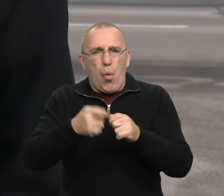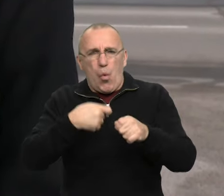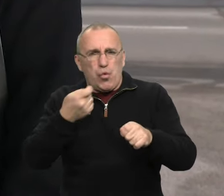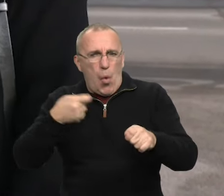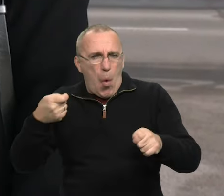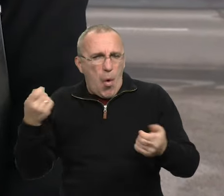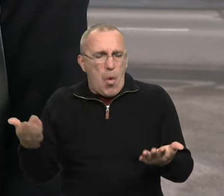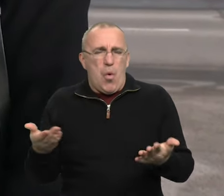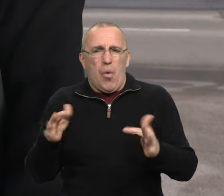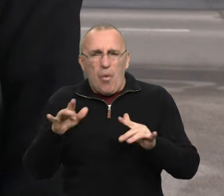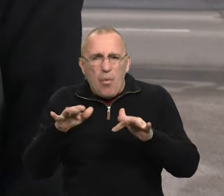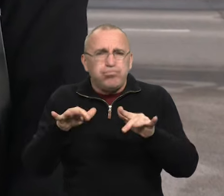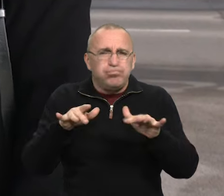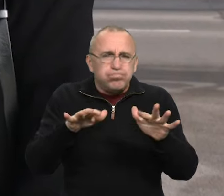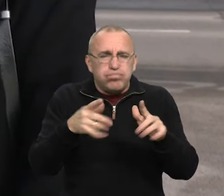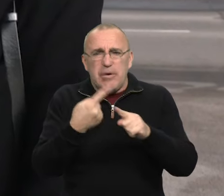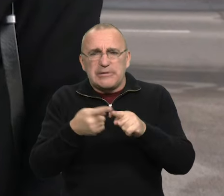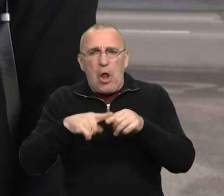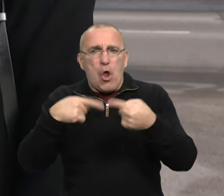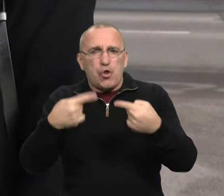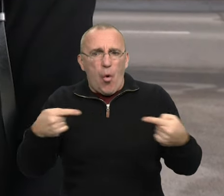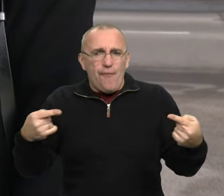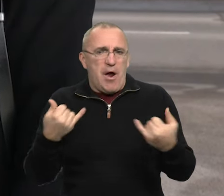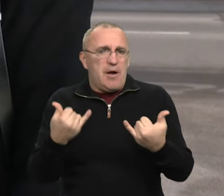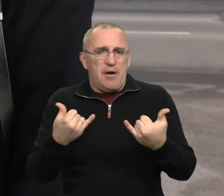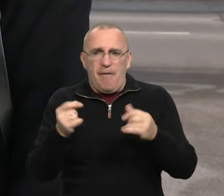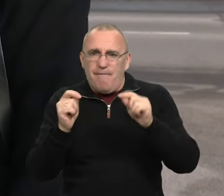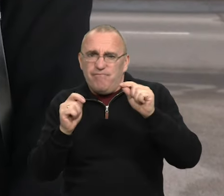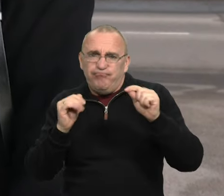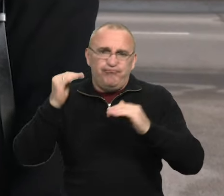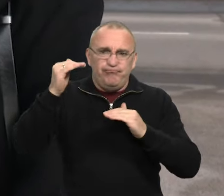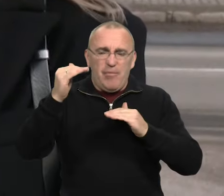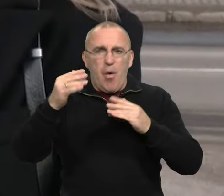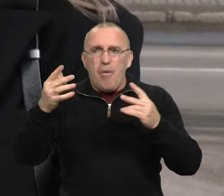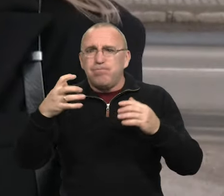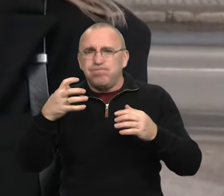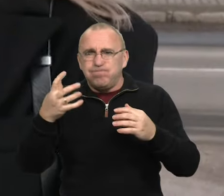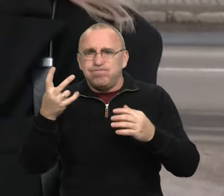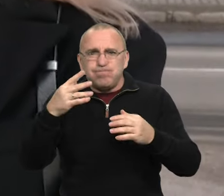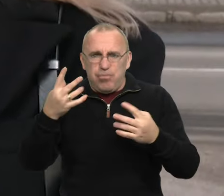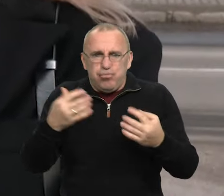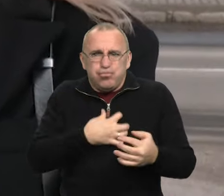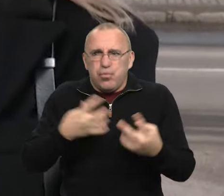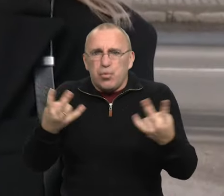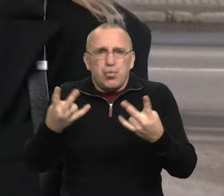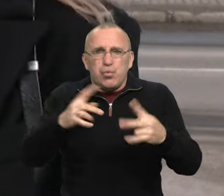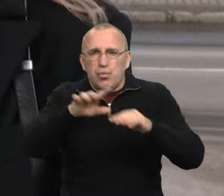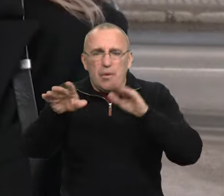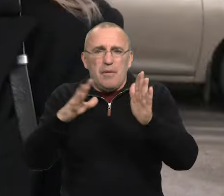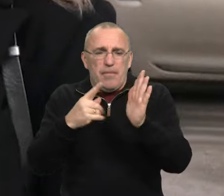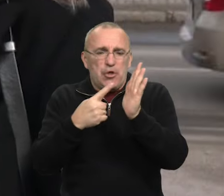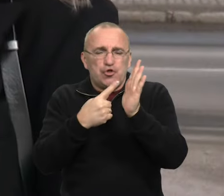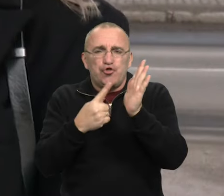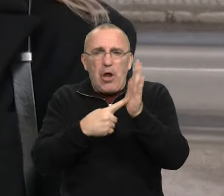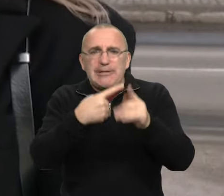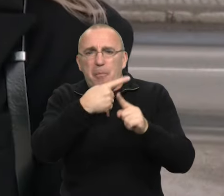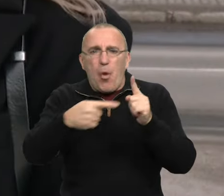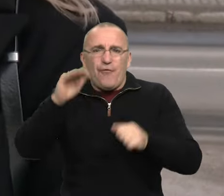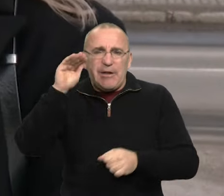тому що скажемо так цей товар зараз підвищеного попиту Вона коштувала 65ся